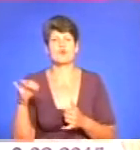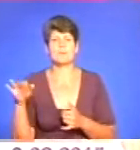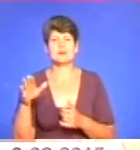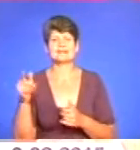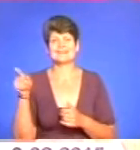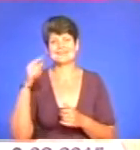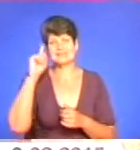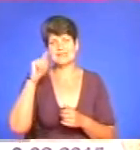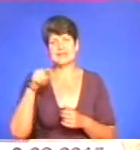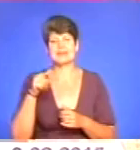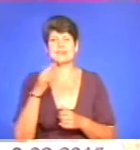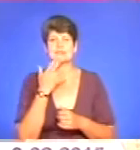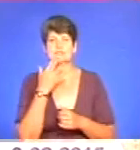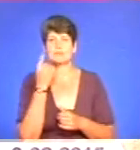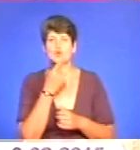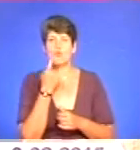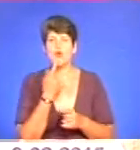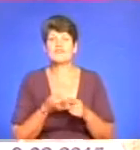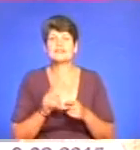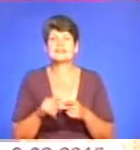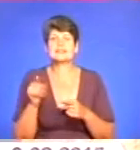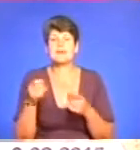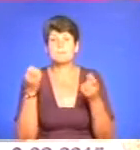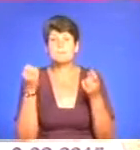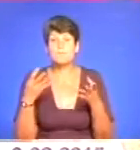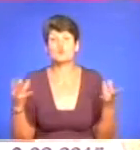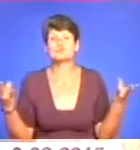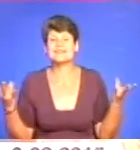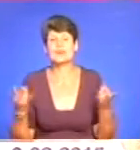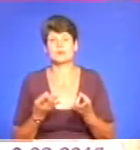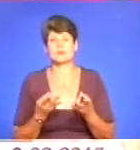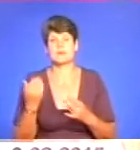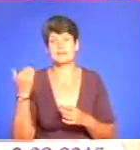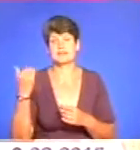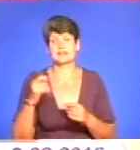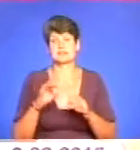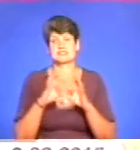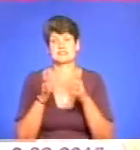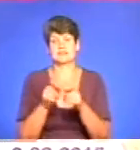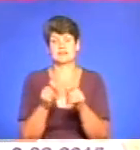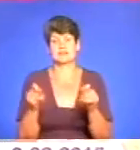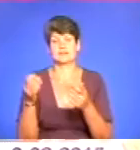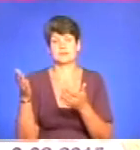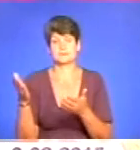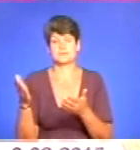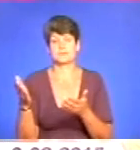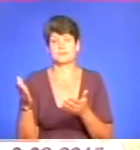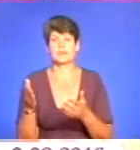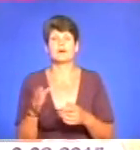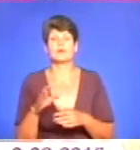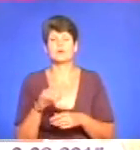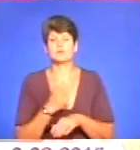знання іноземної мови – це просто необхідність. Перед ними світ відкритий. Мотом цієї